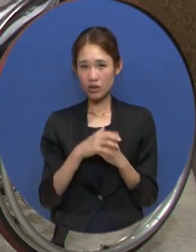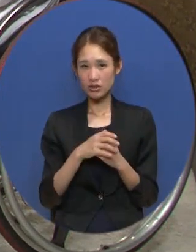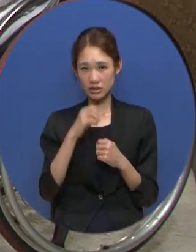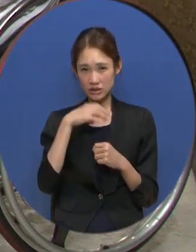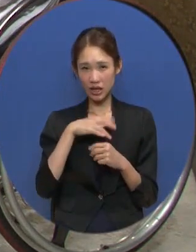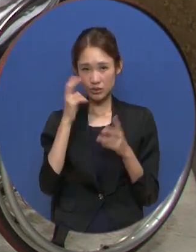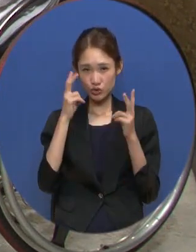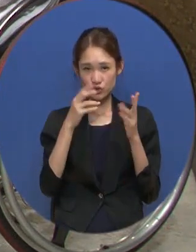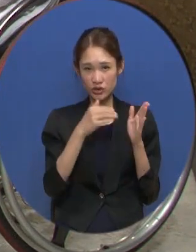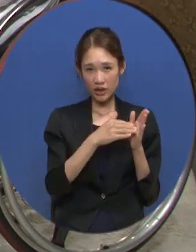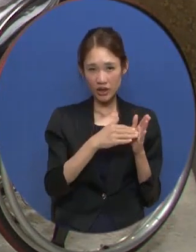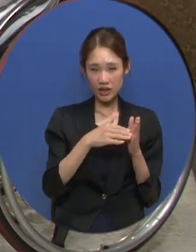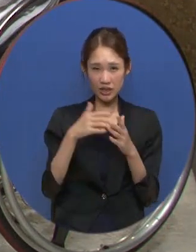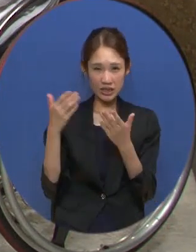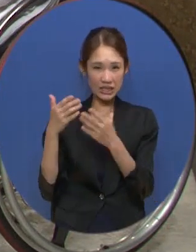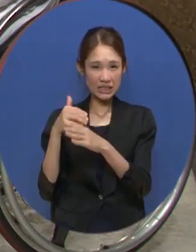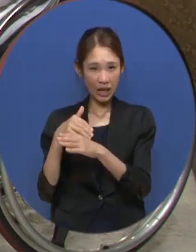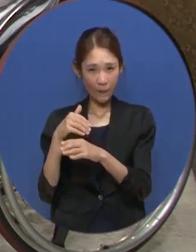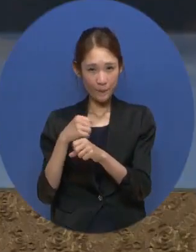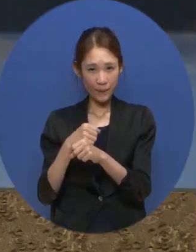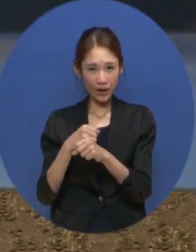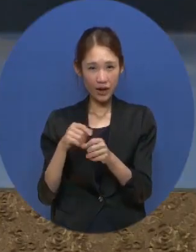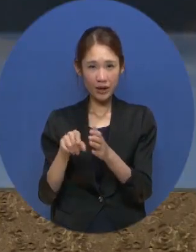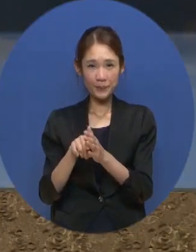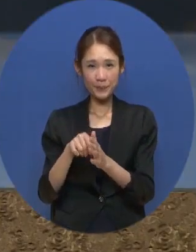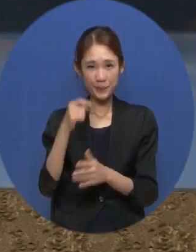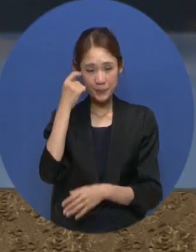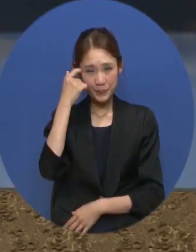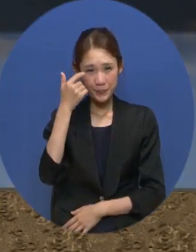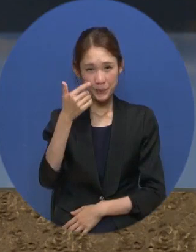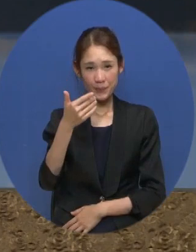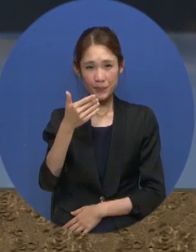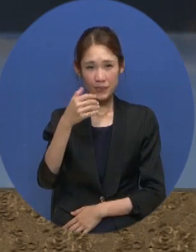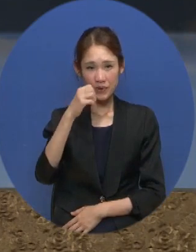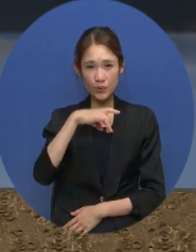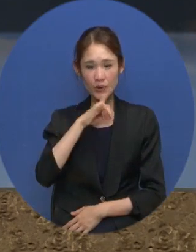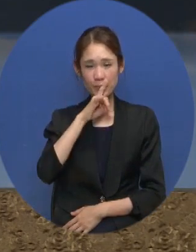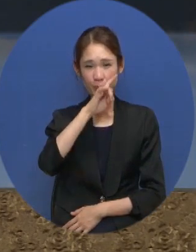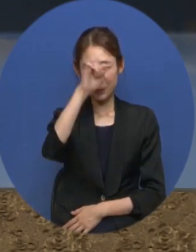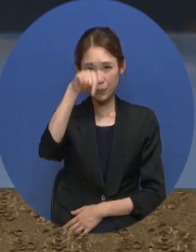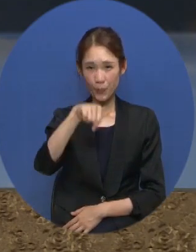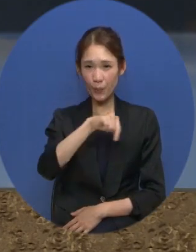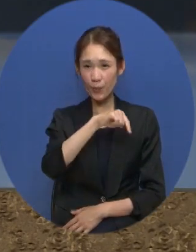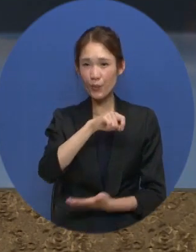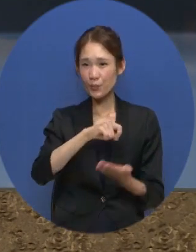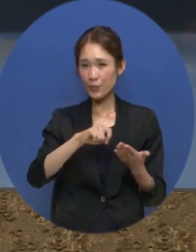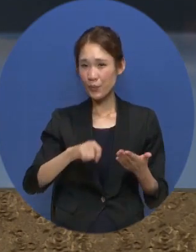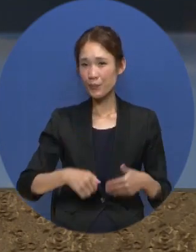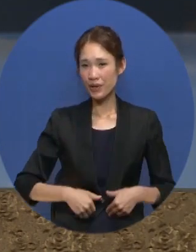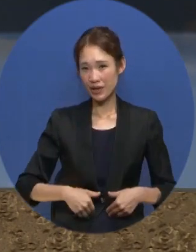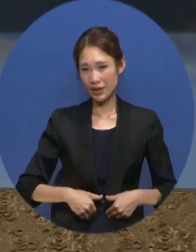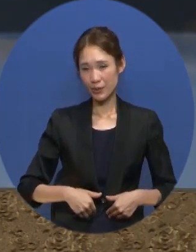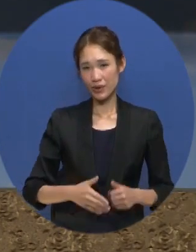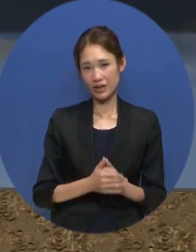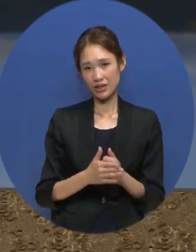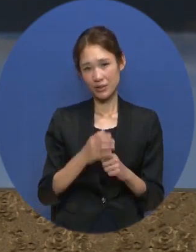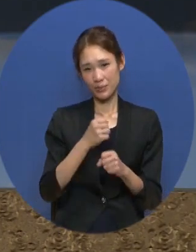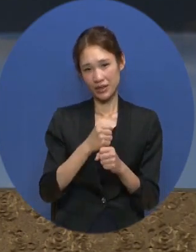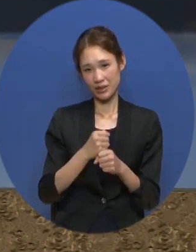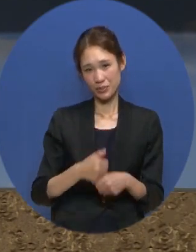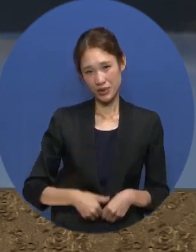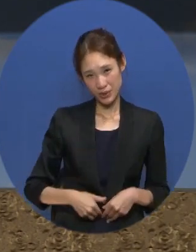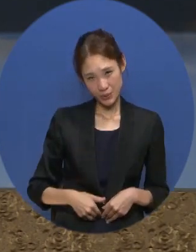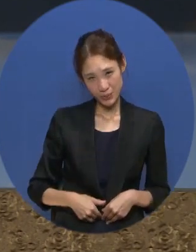출근했습니다, 퇴근했습니다를 믿어주는. 왜냐면은 네. 보고서가 나가야 돼요. 일단 그쵸? 기본적으로 보고서를 만들어야 되기 때문에.